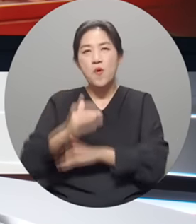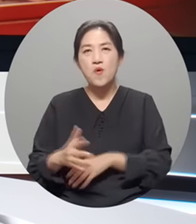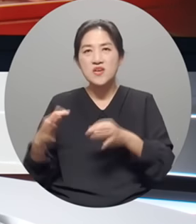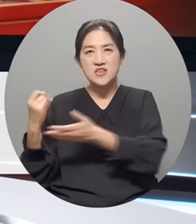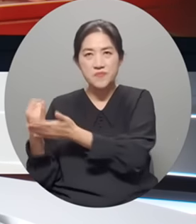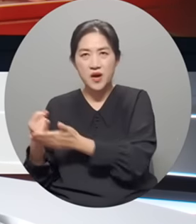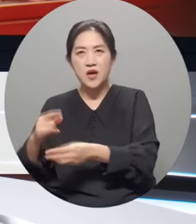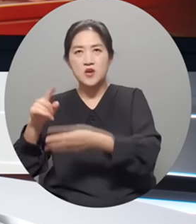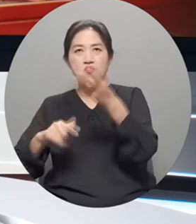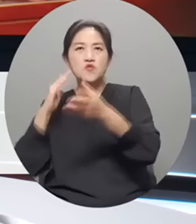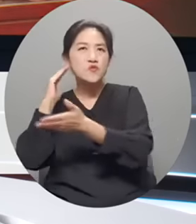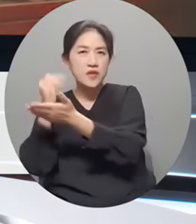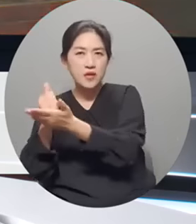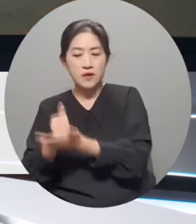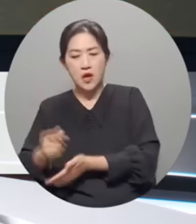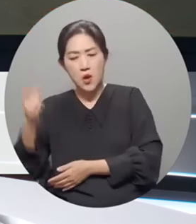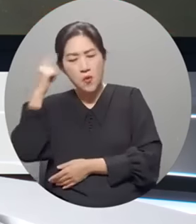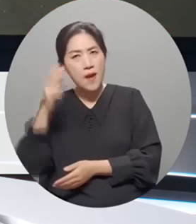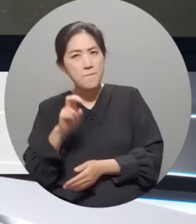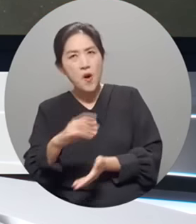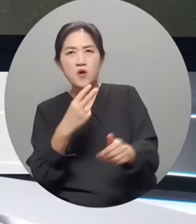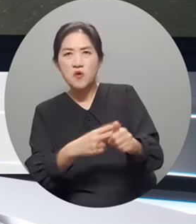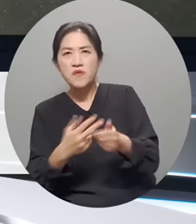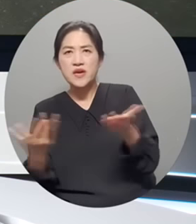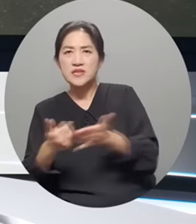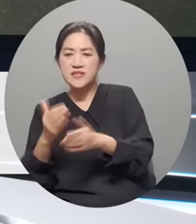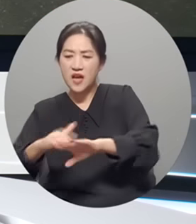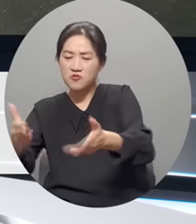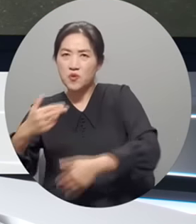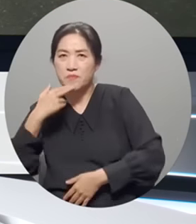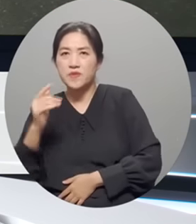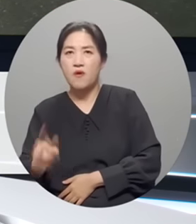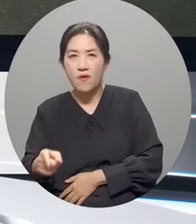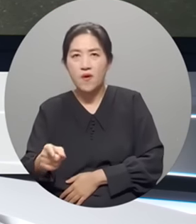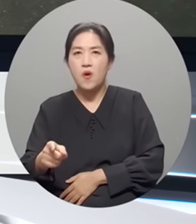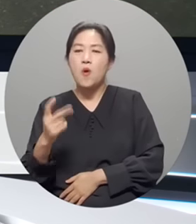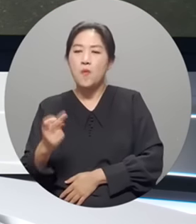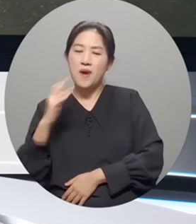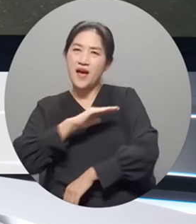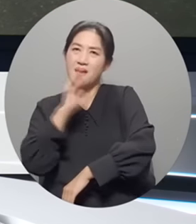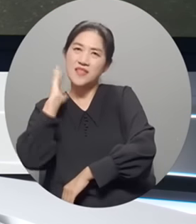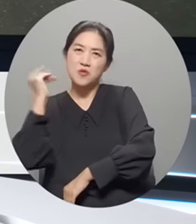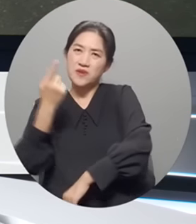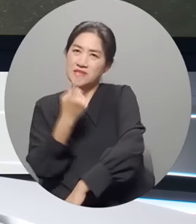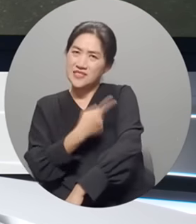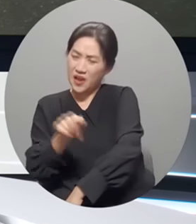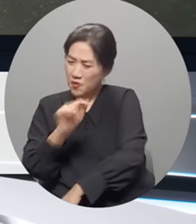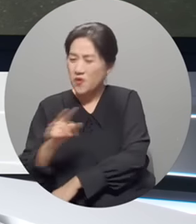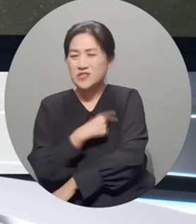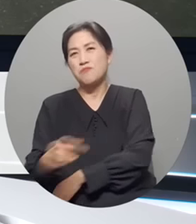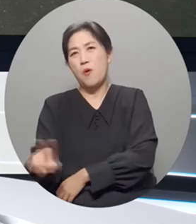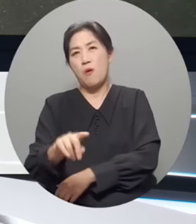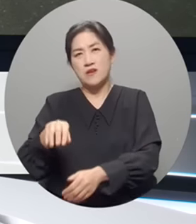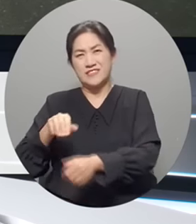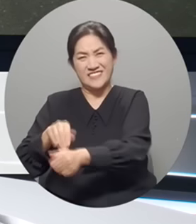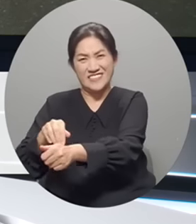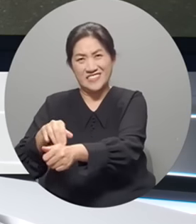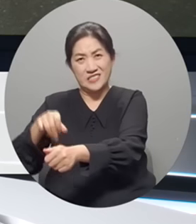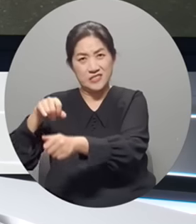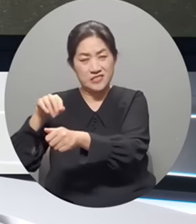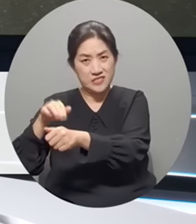윤 대통령에게 왜 명 선생님일 처리를 안 했냐면서 오빠 대통령 자격 있는 거냐고 닥달을 하자